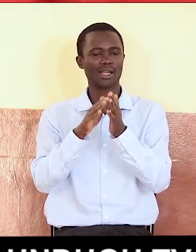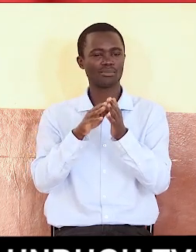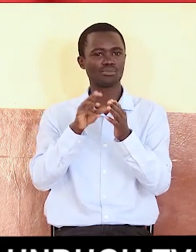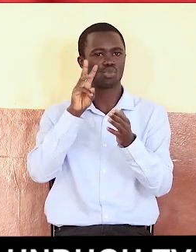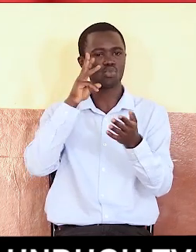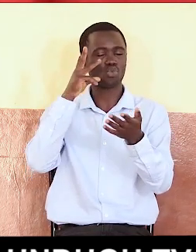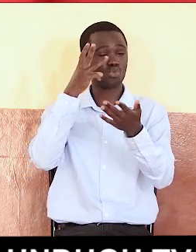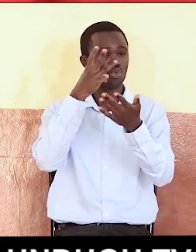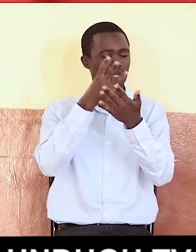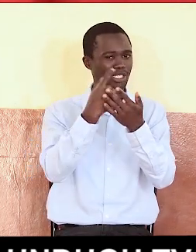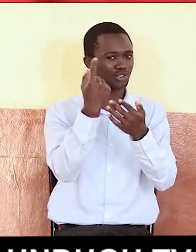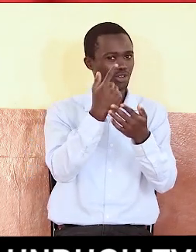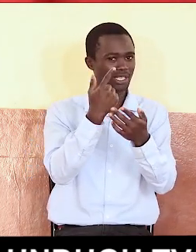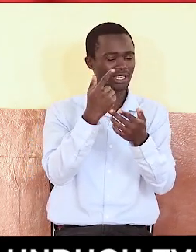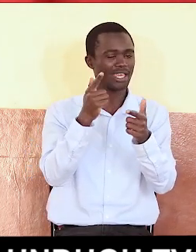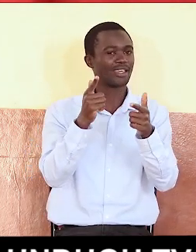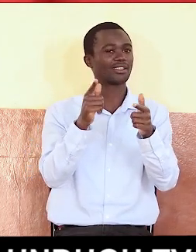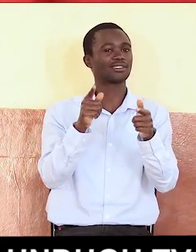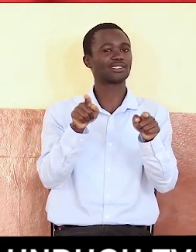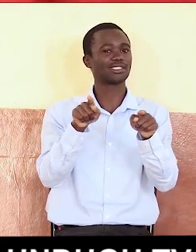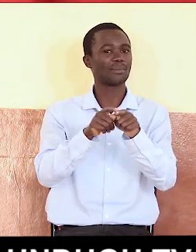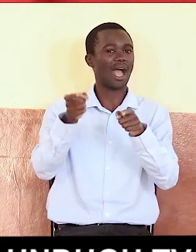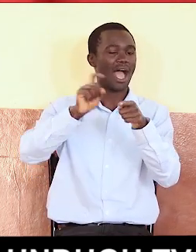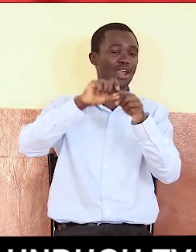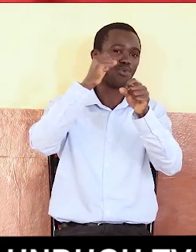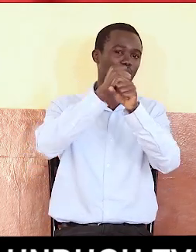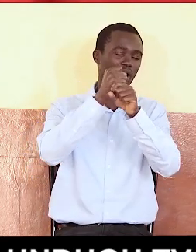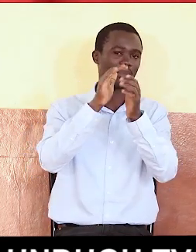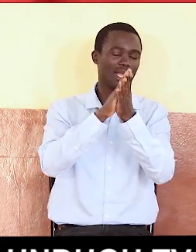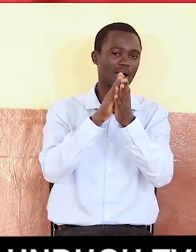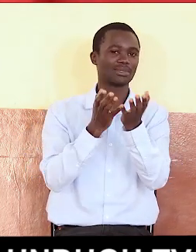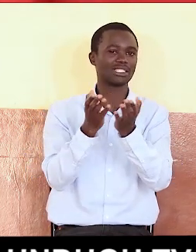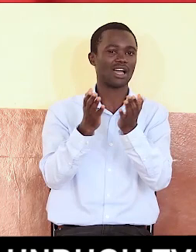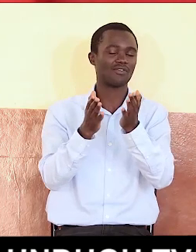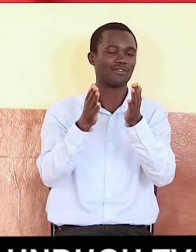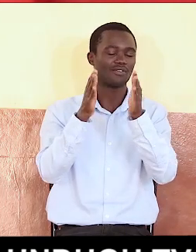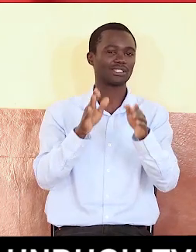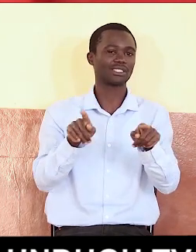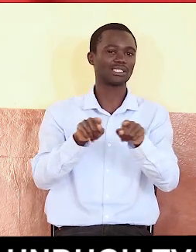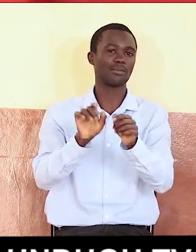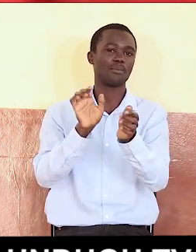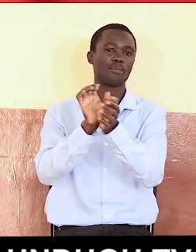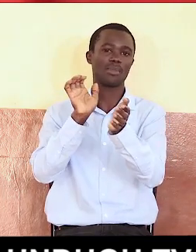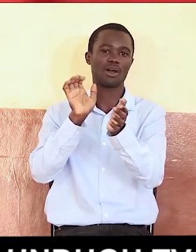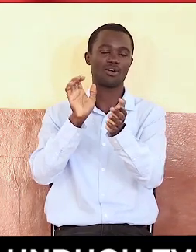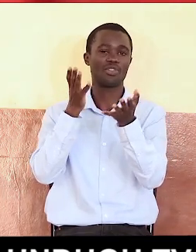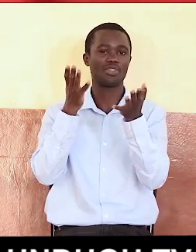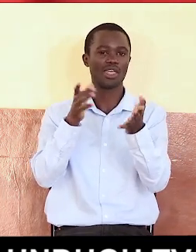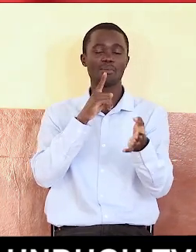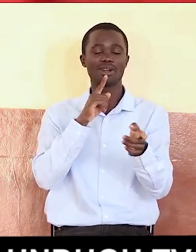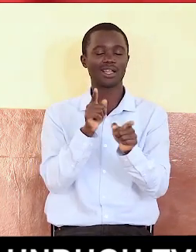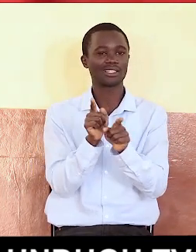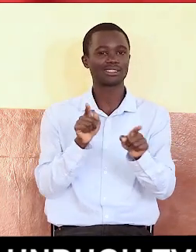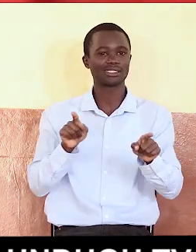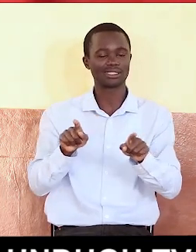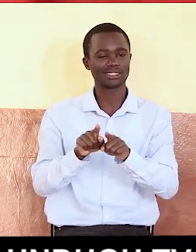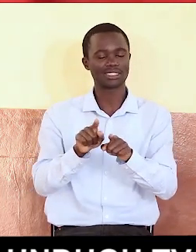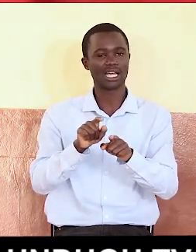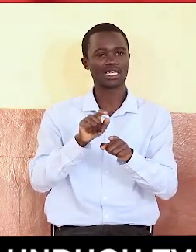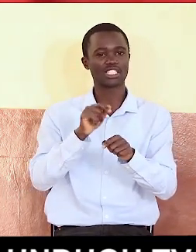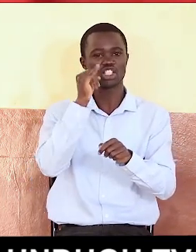awaongezee kazi ya kuwa watumishi kama Paulo. Na hapo ndugu zangu, kila mmoja